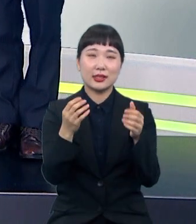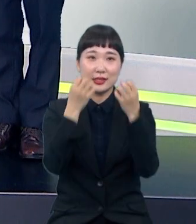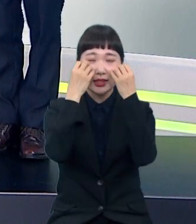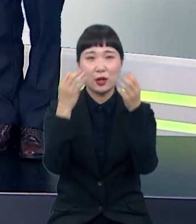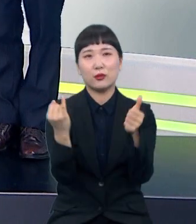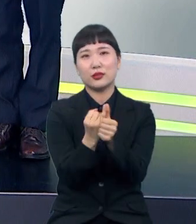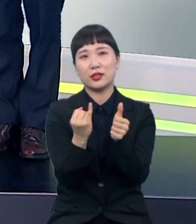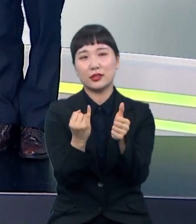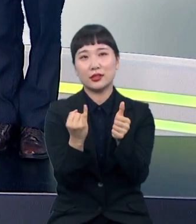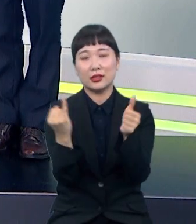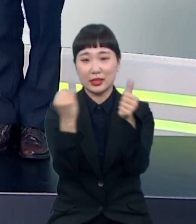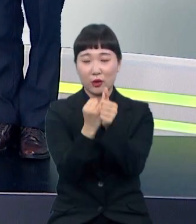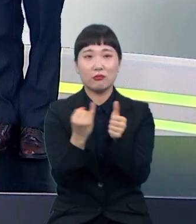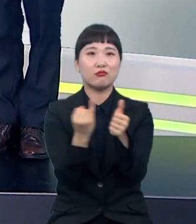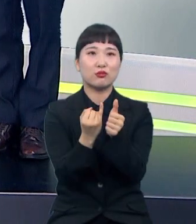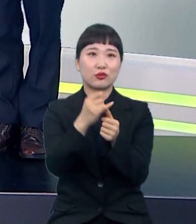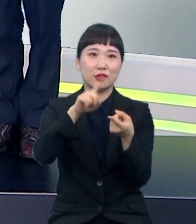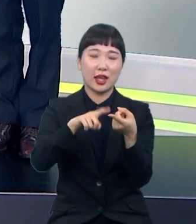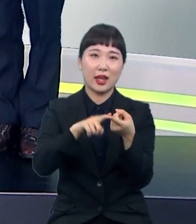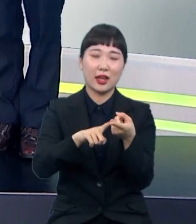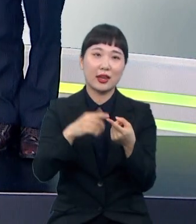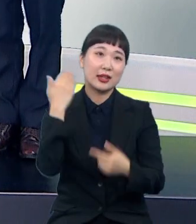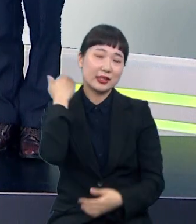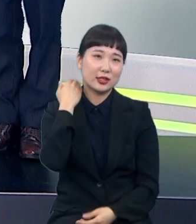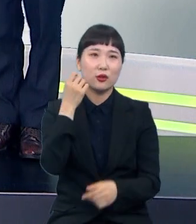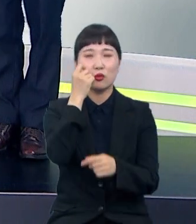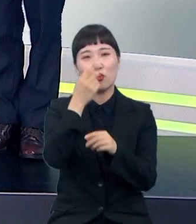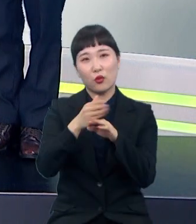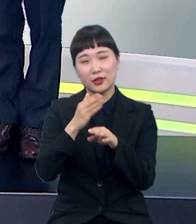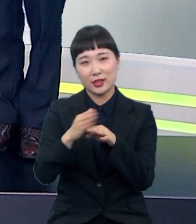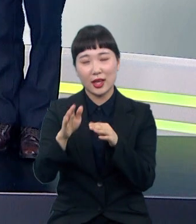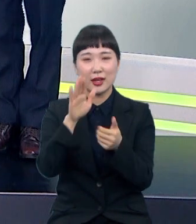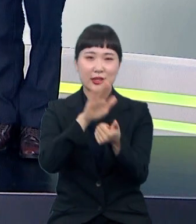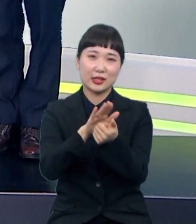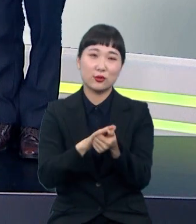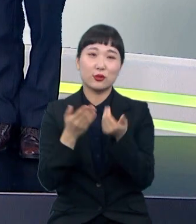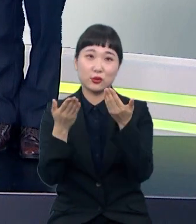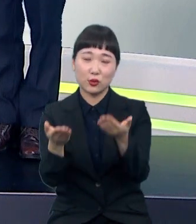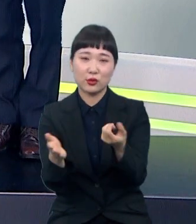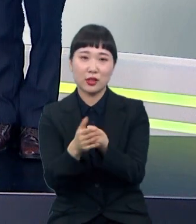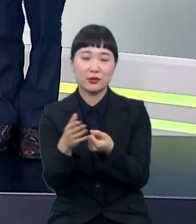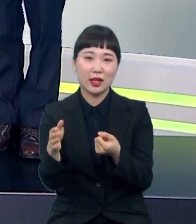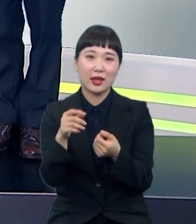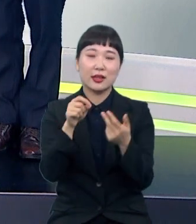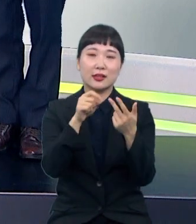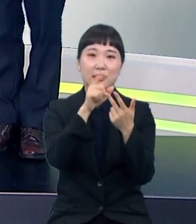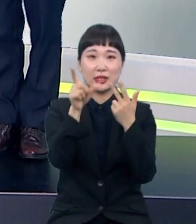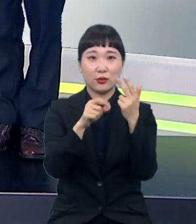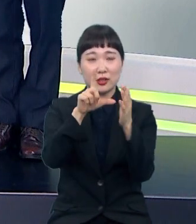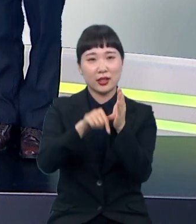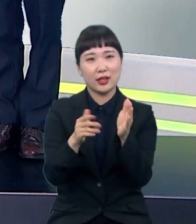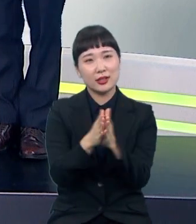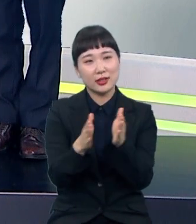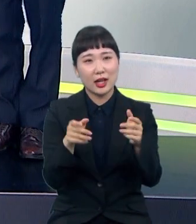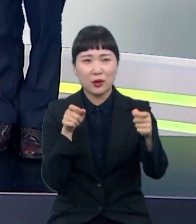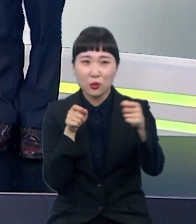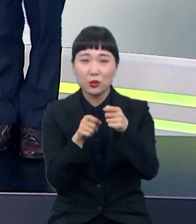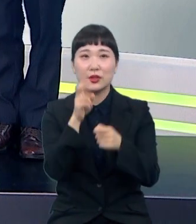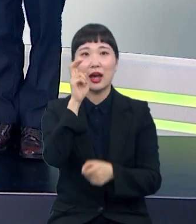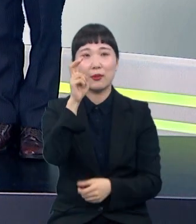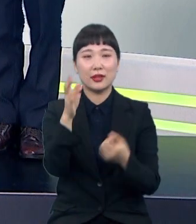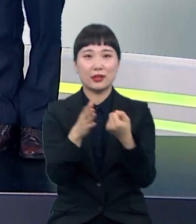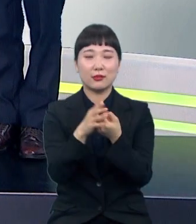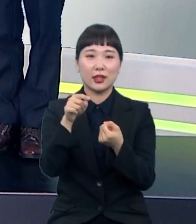자금 대출 이자를 지원합니다. 올해 초 조례안이 통과돼 다음 달 시행을 앞두고 있는데요. 지원 기준을 충족할